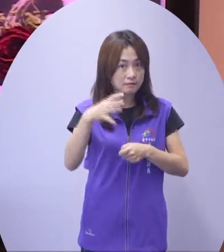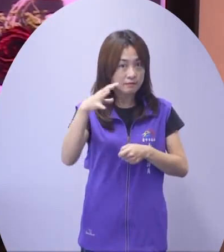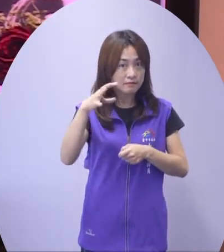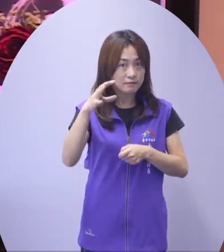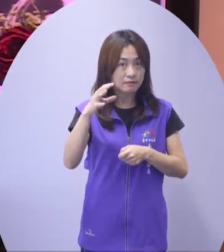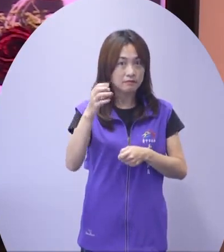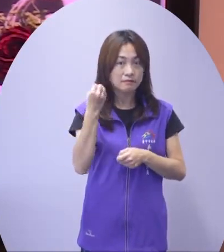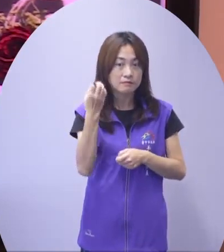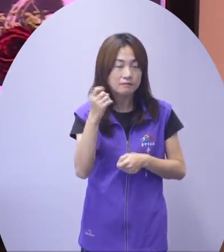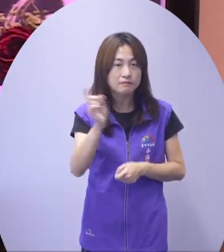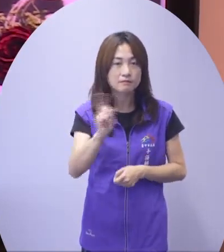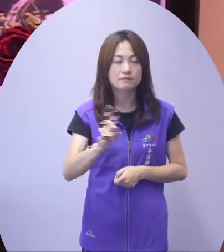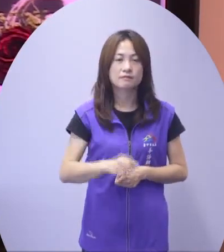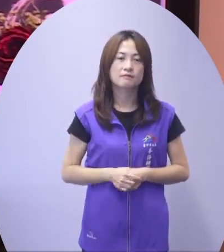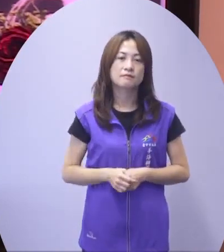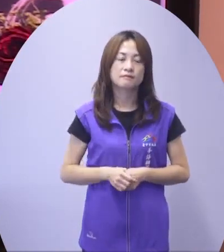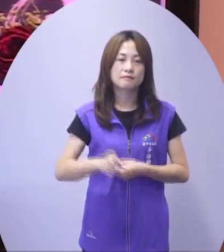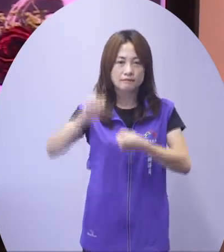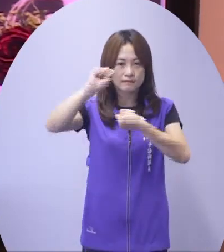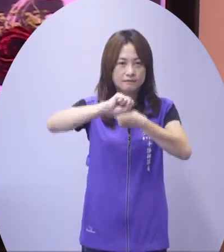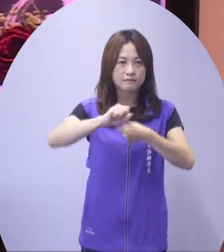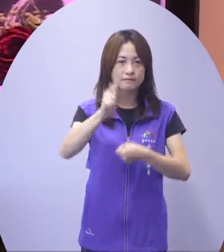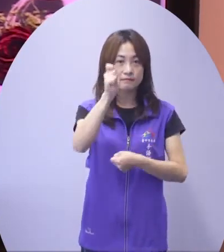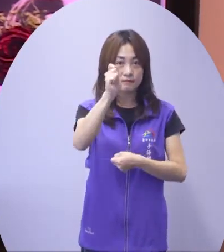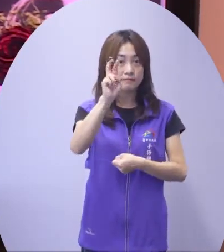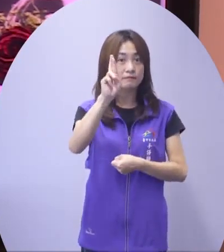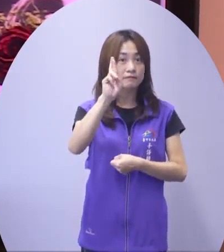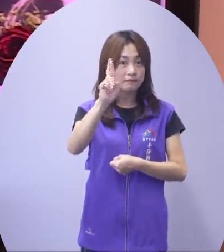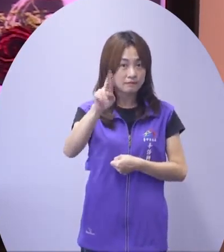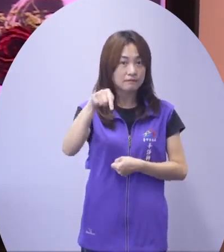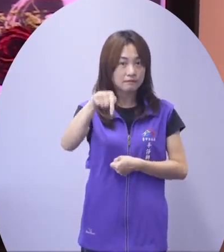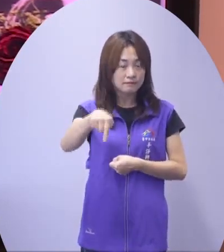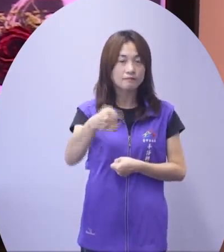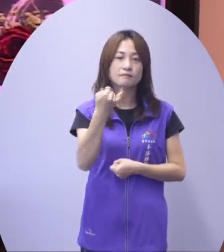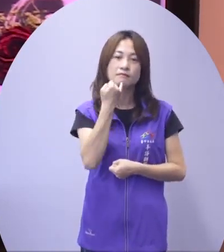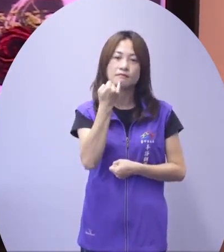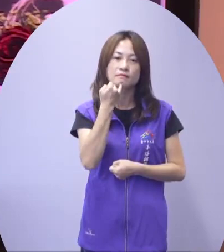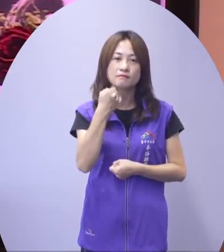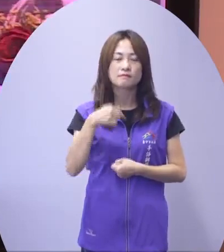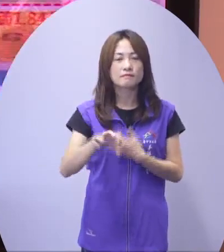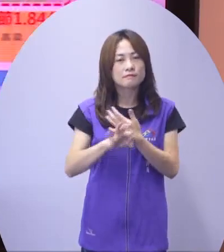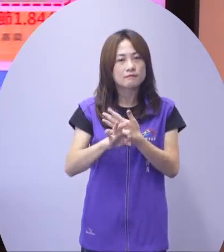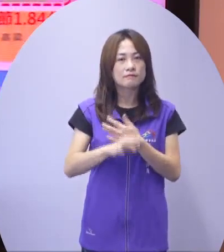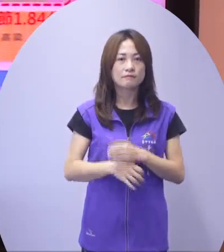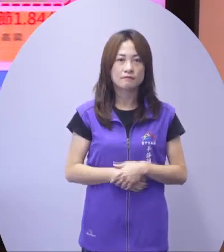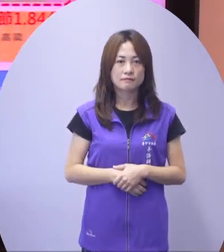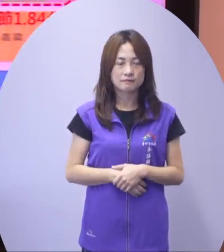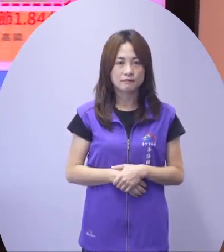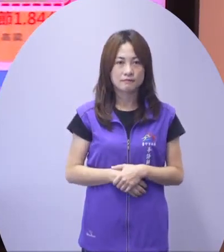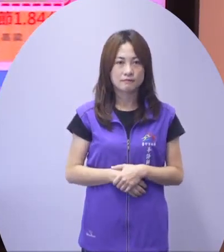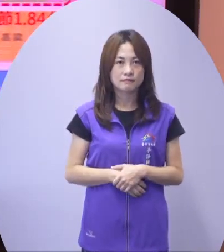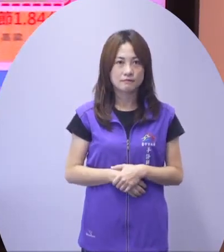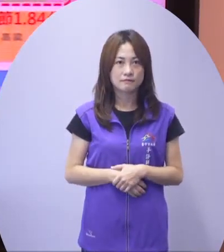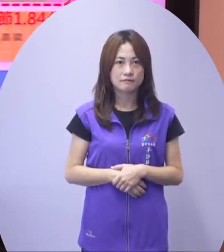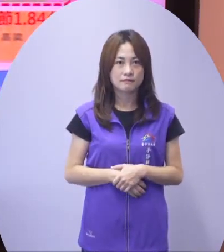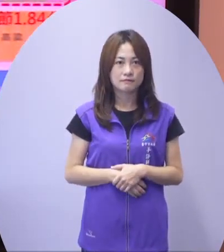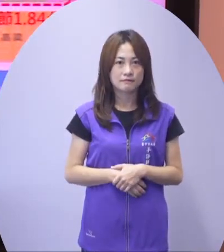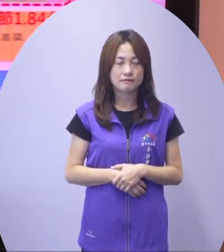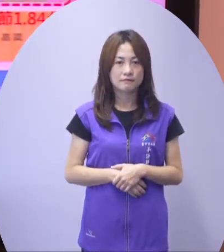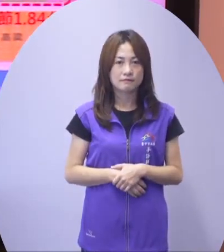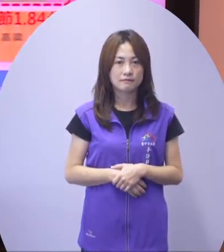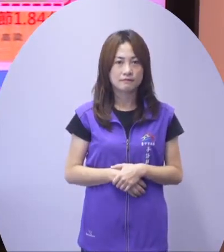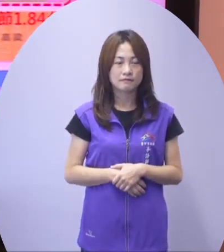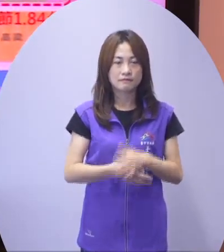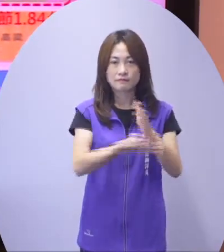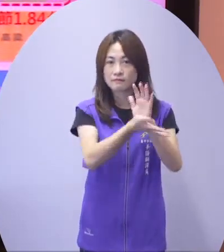告，透过 AR 扩增实境来抢先目睹花坛，等一下会有影片的示范。好，那策展内容以及设计